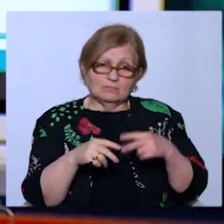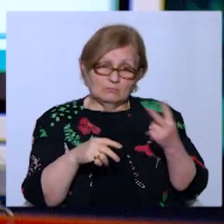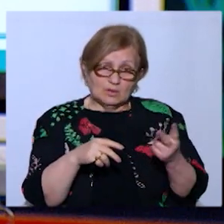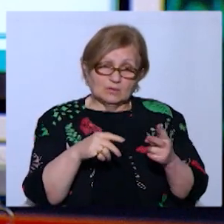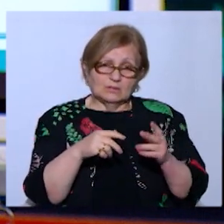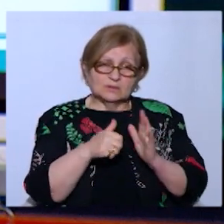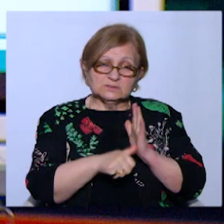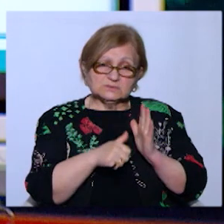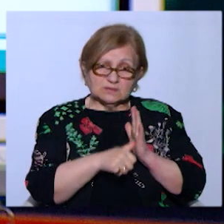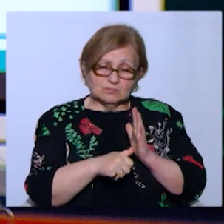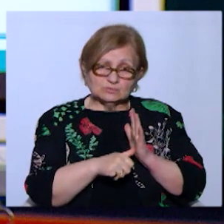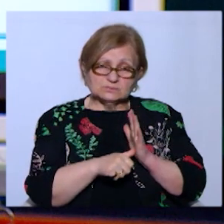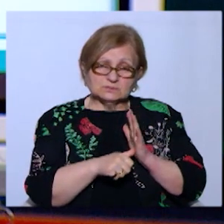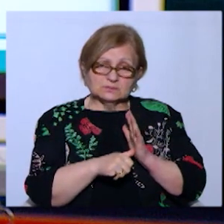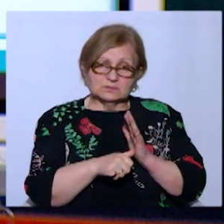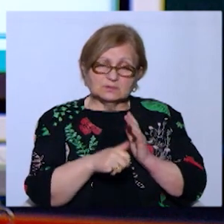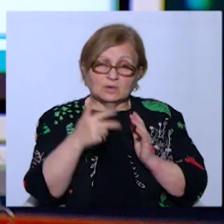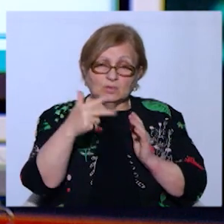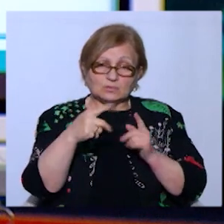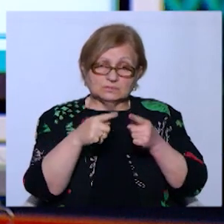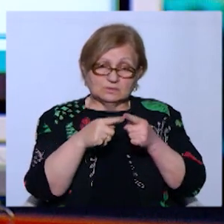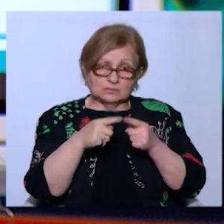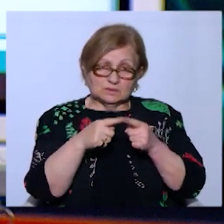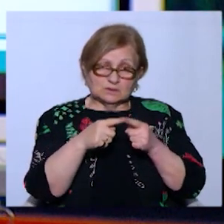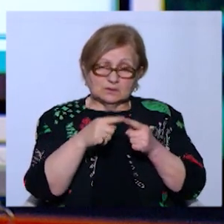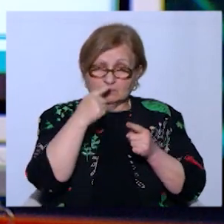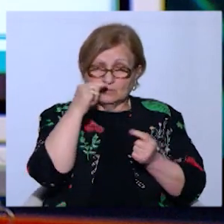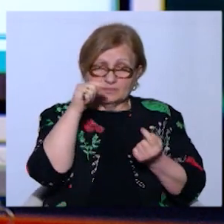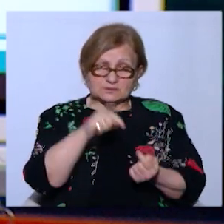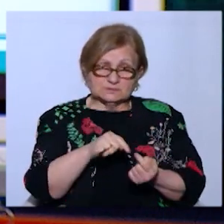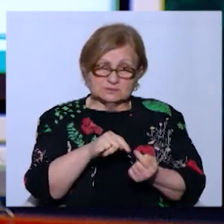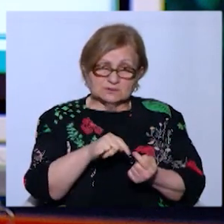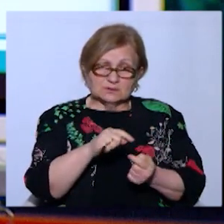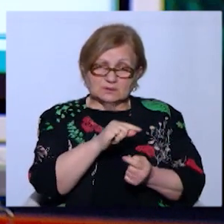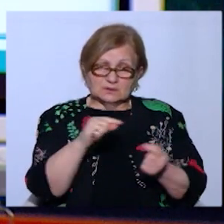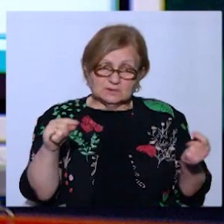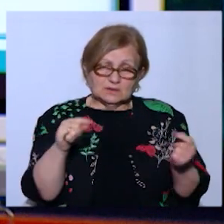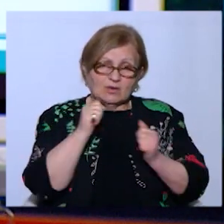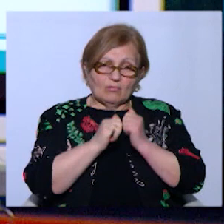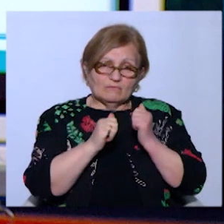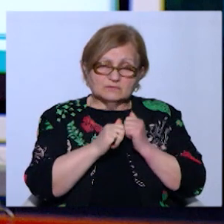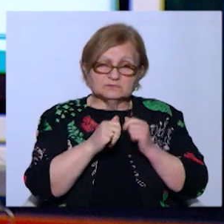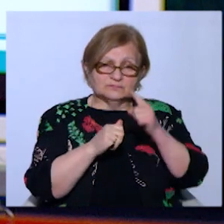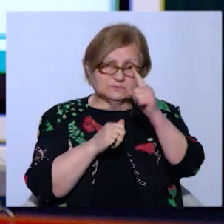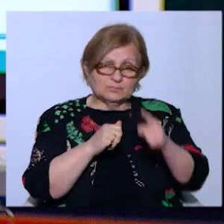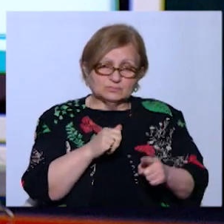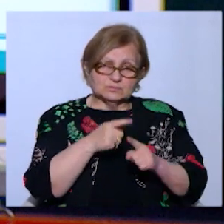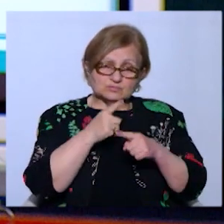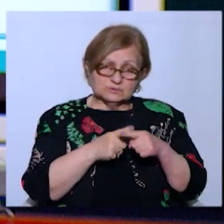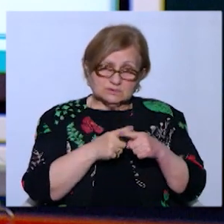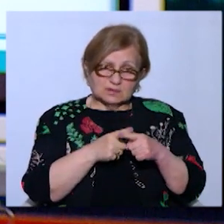შესაბამისად მეორე 60 იქნება. 30 გრადუსიანი კუთხის მოპირდაპირე კათეტი ყოველთვის ჰიპოტენუზის